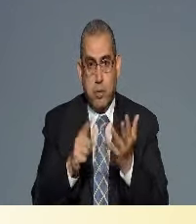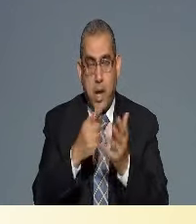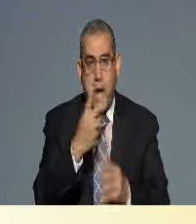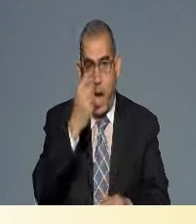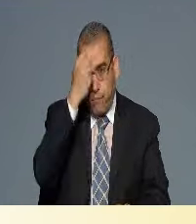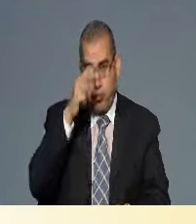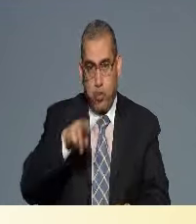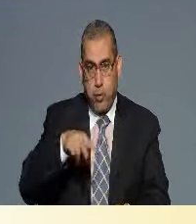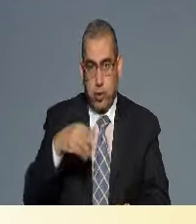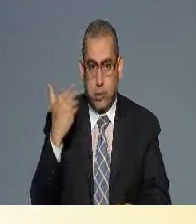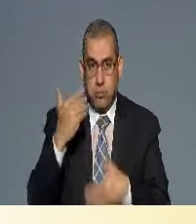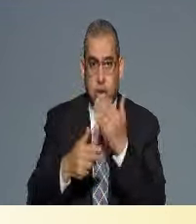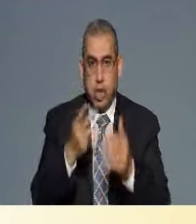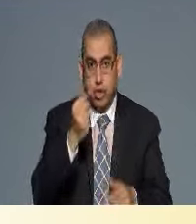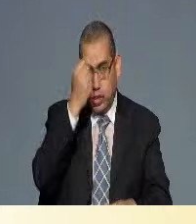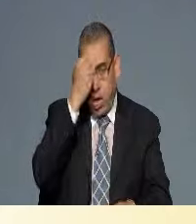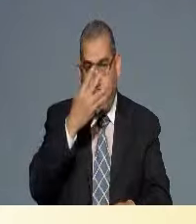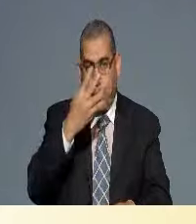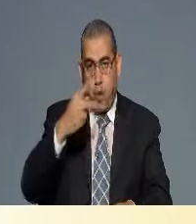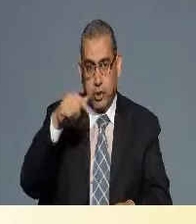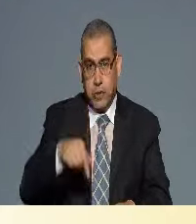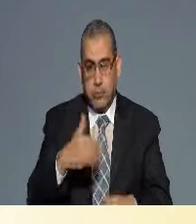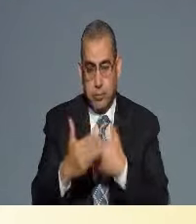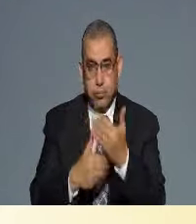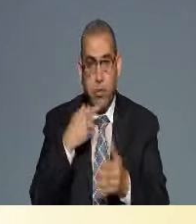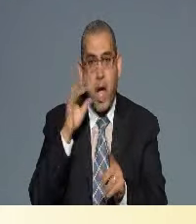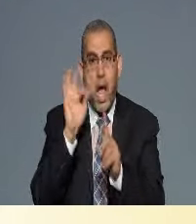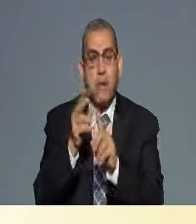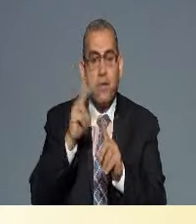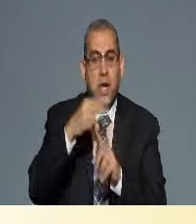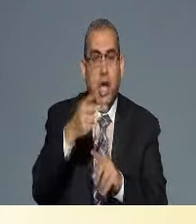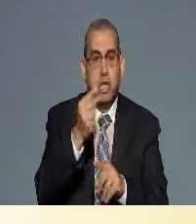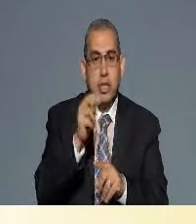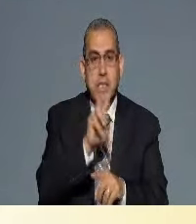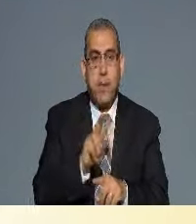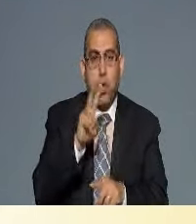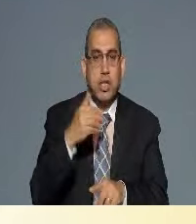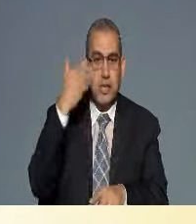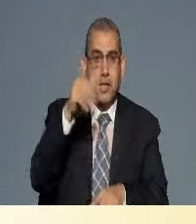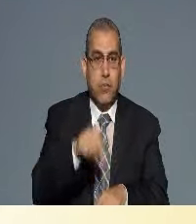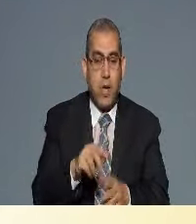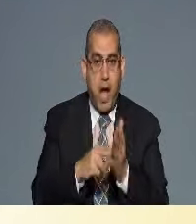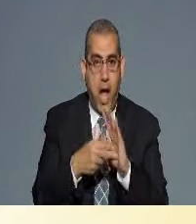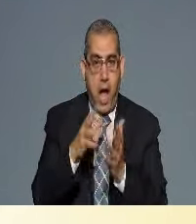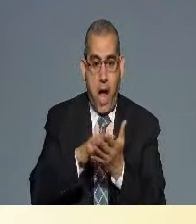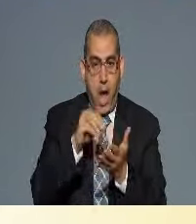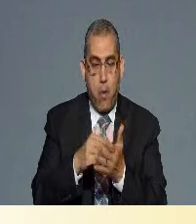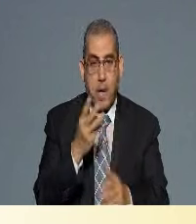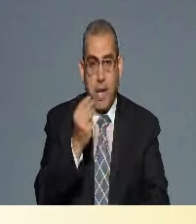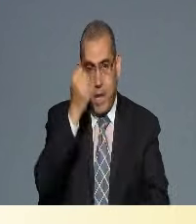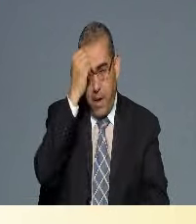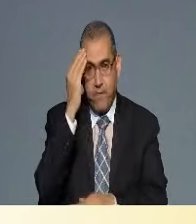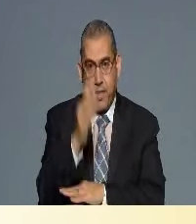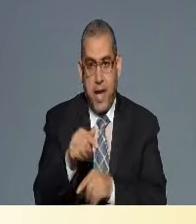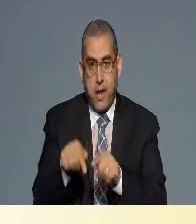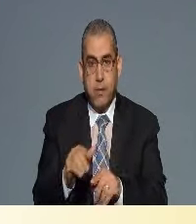2018 حتى 2024، وما هو المستهدف في 2027. نتكلم بداية 30,000 فدان